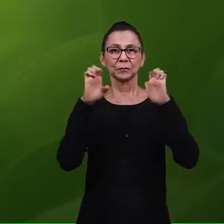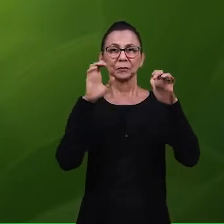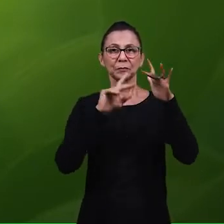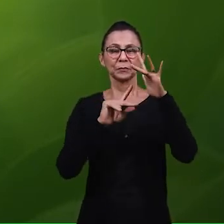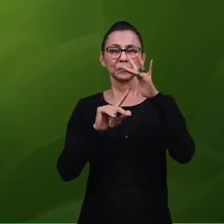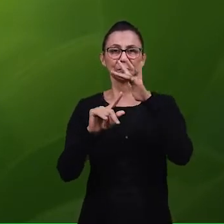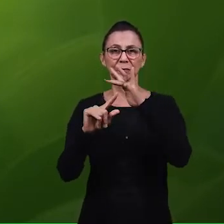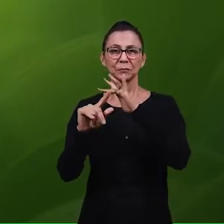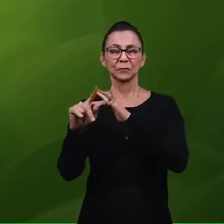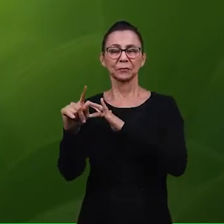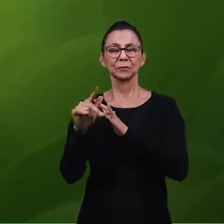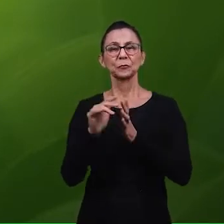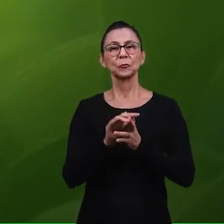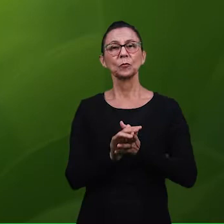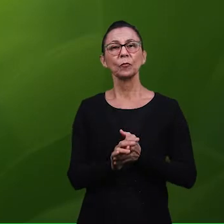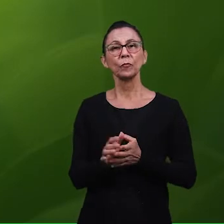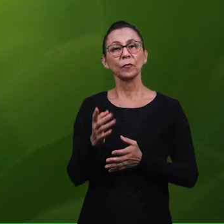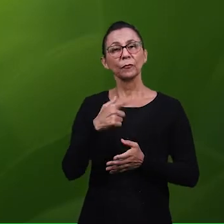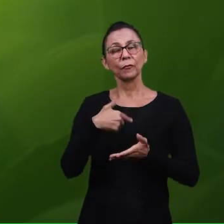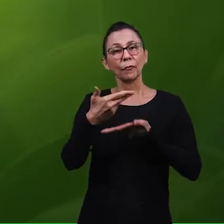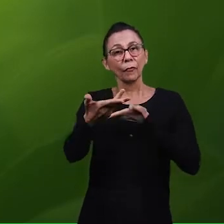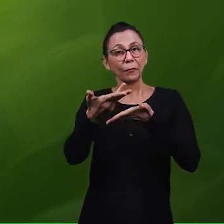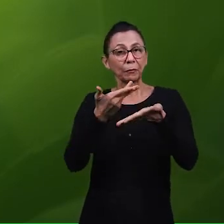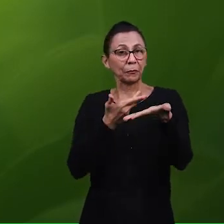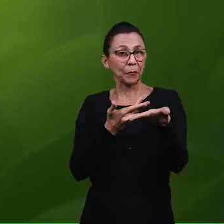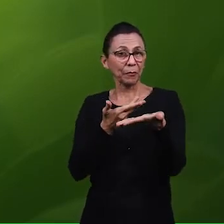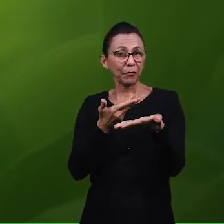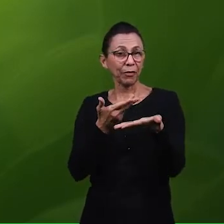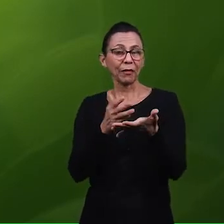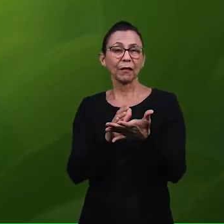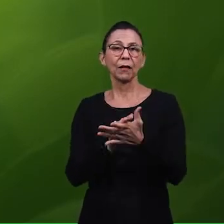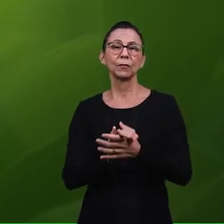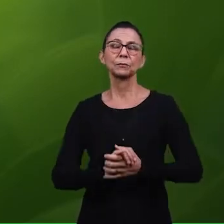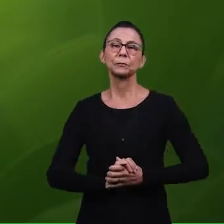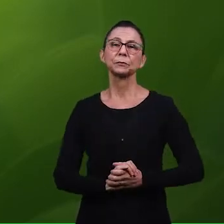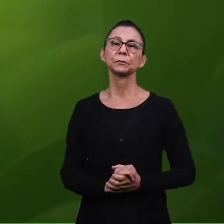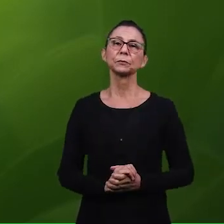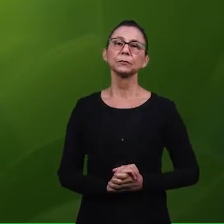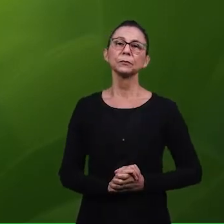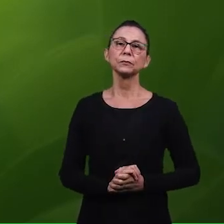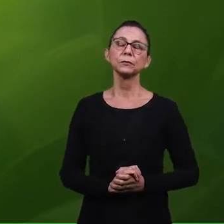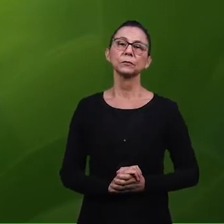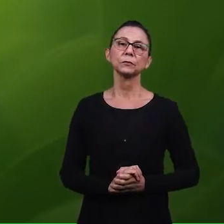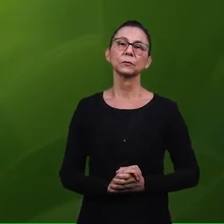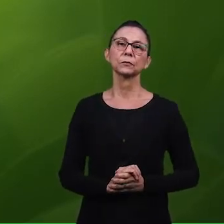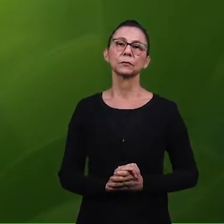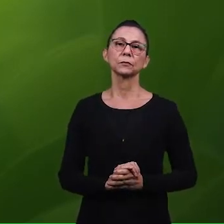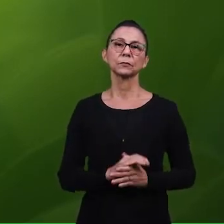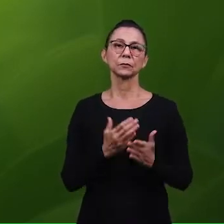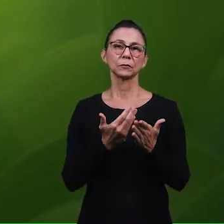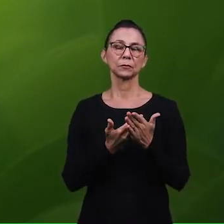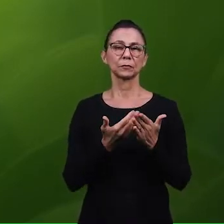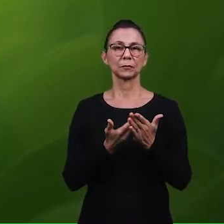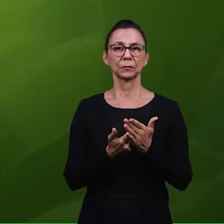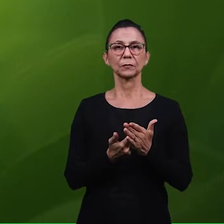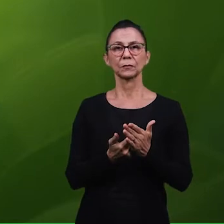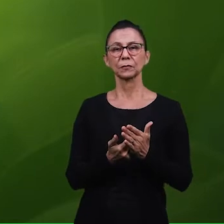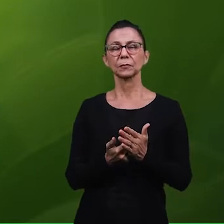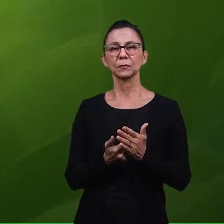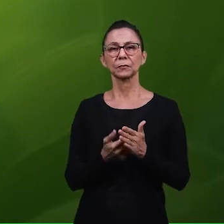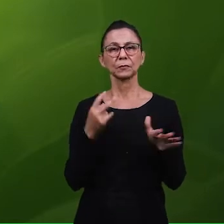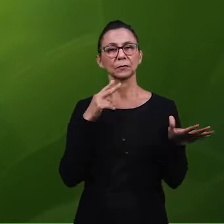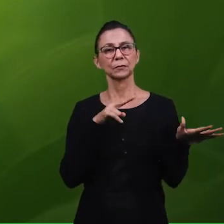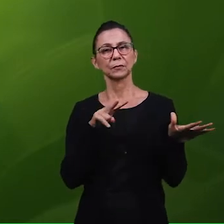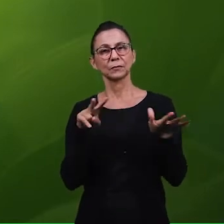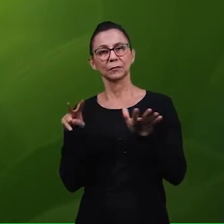c'est une joie d'être là à nouveau, en participant de la programmation, en annonçant l'évangile éternel. Nous allons,